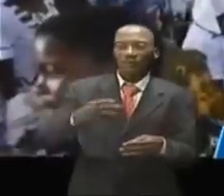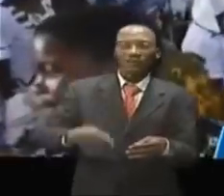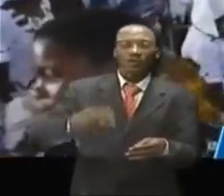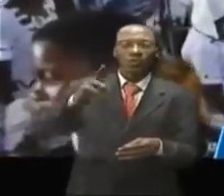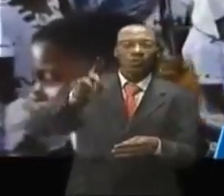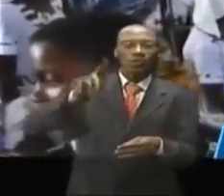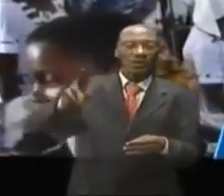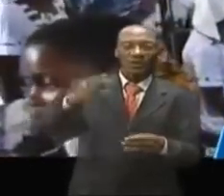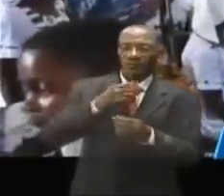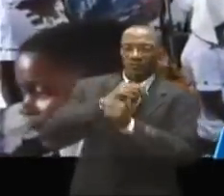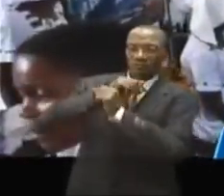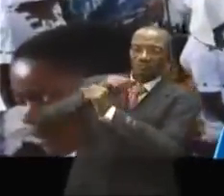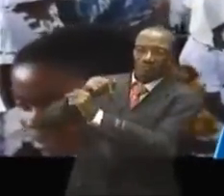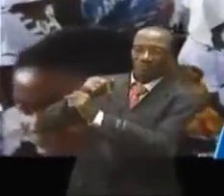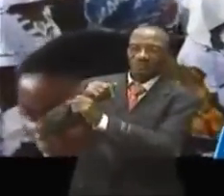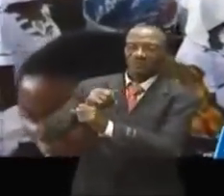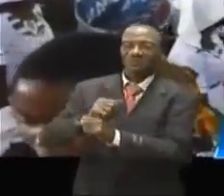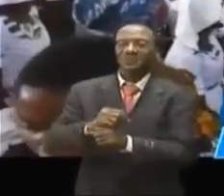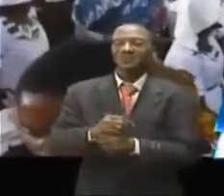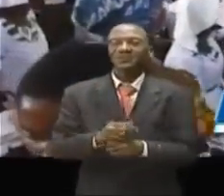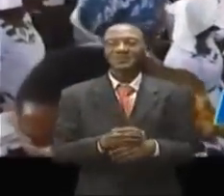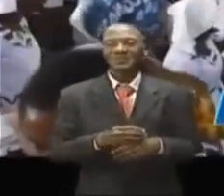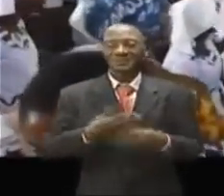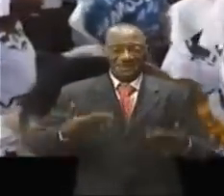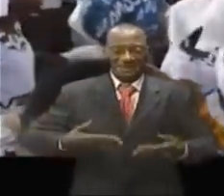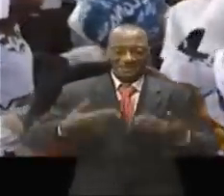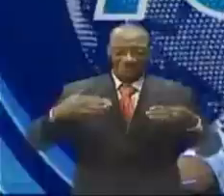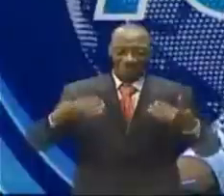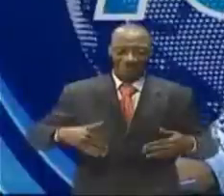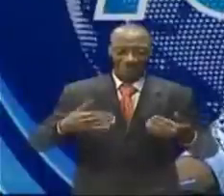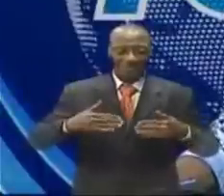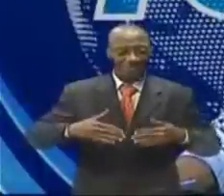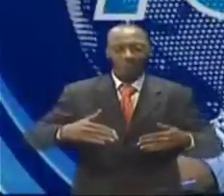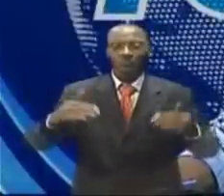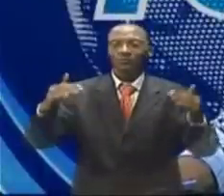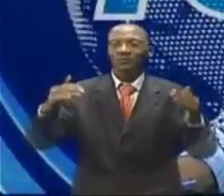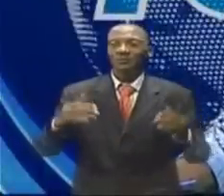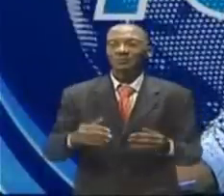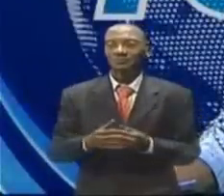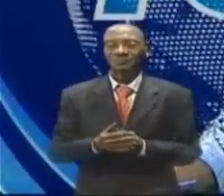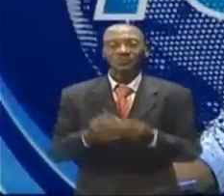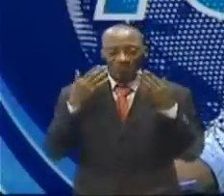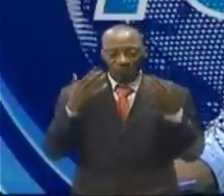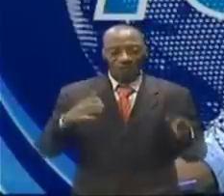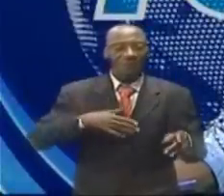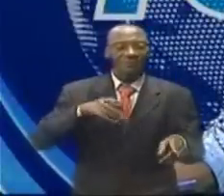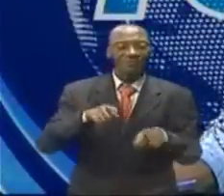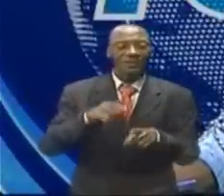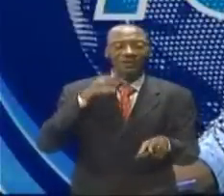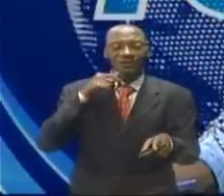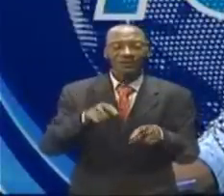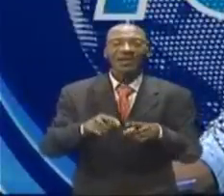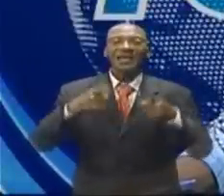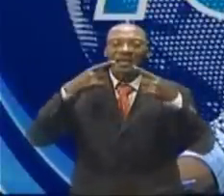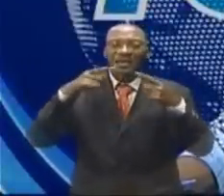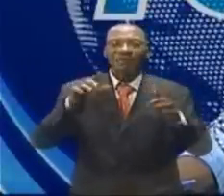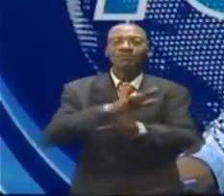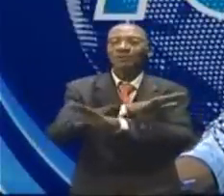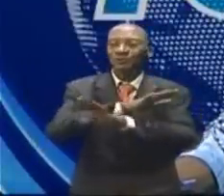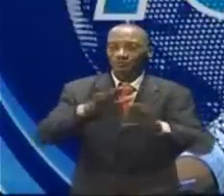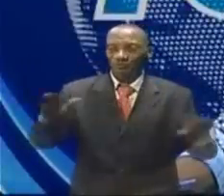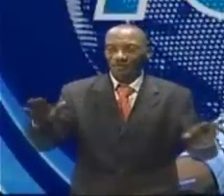dans une ambiance de fête. Ce journal réalisé par Pascal